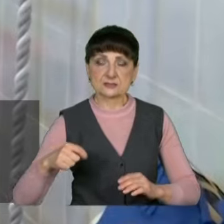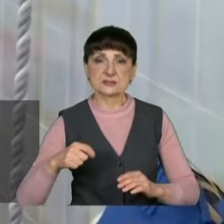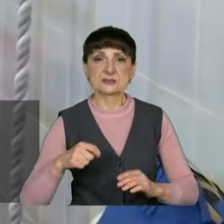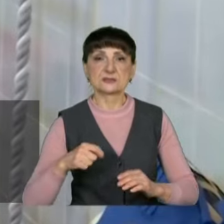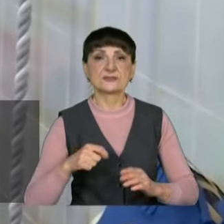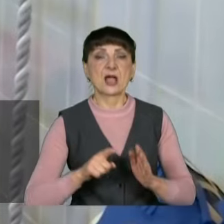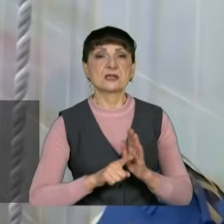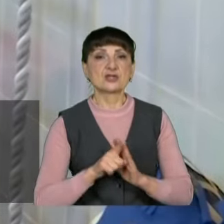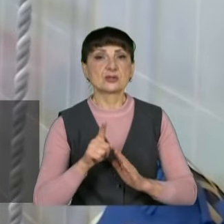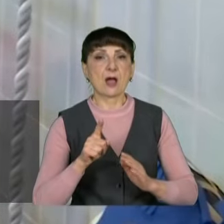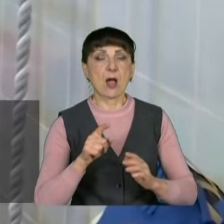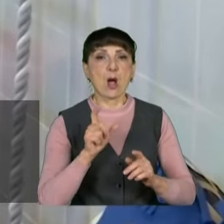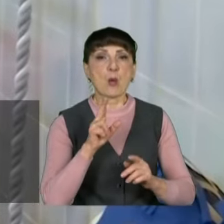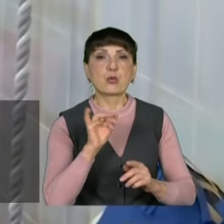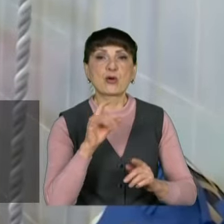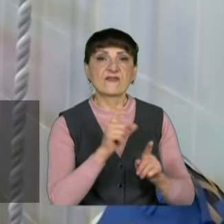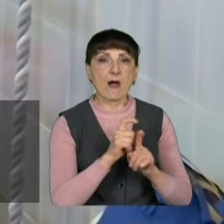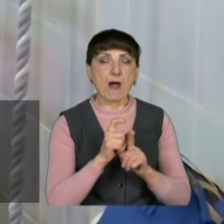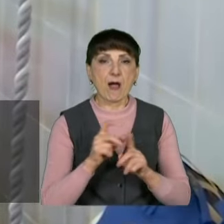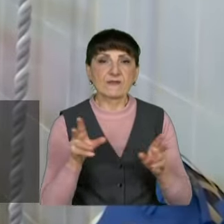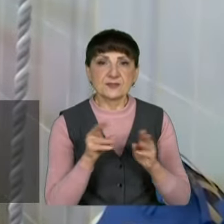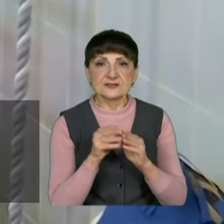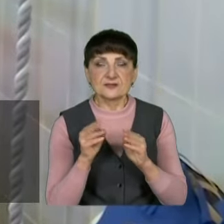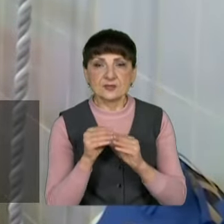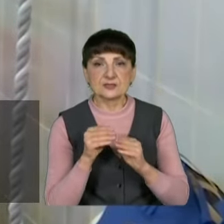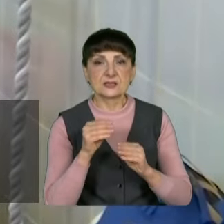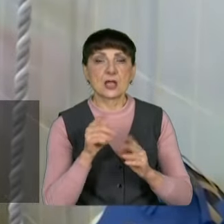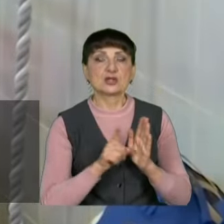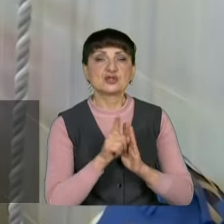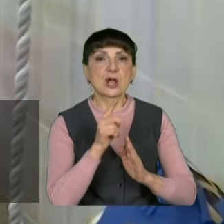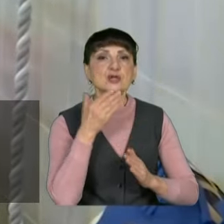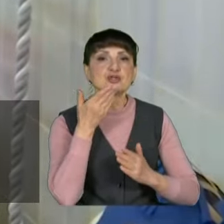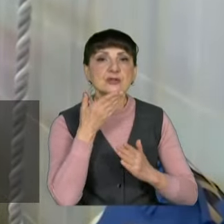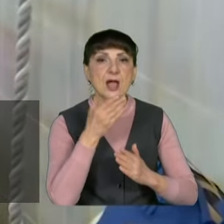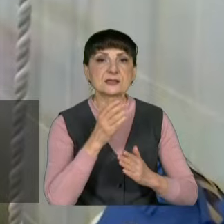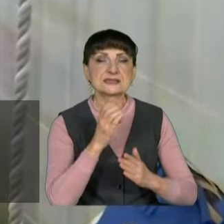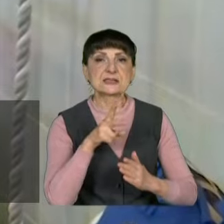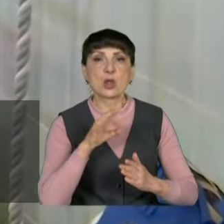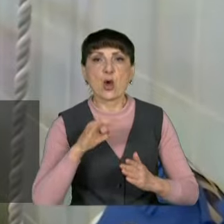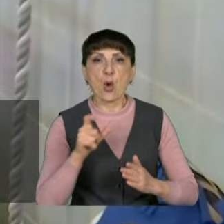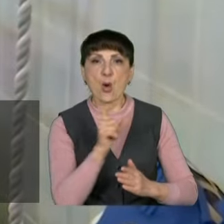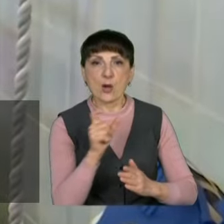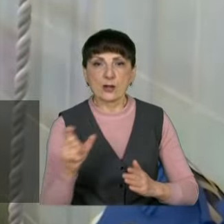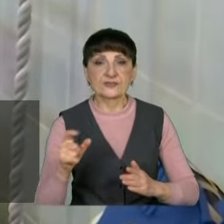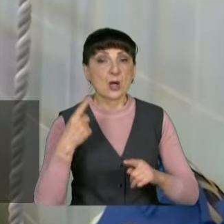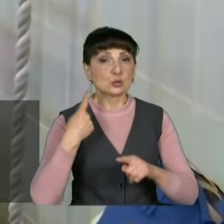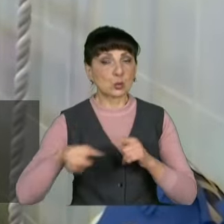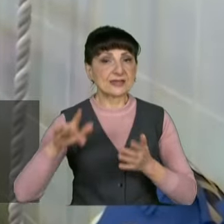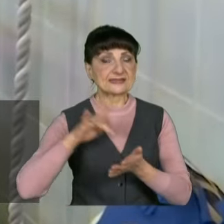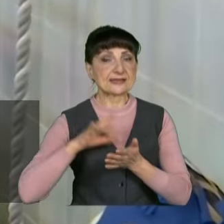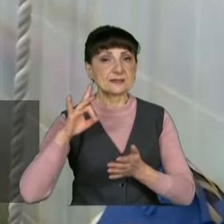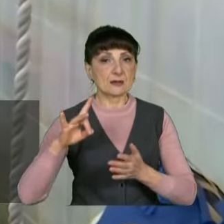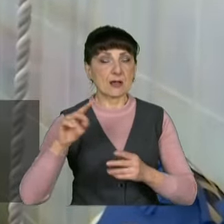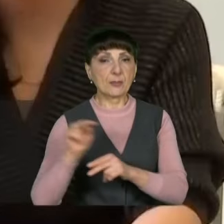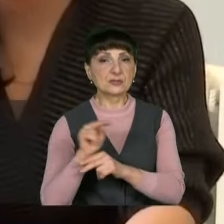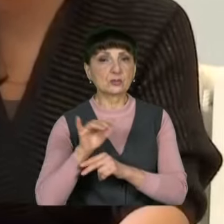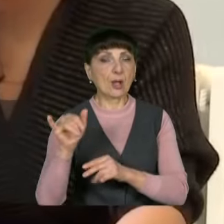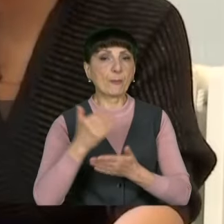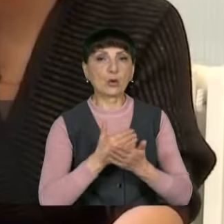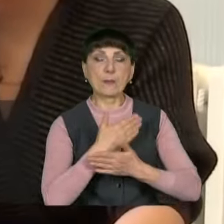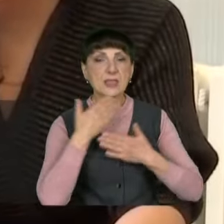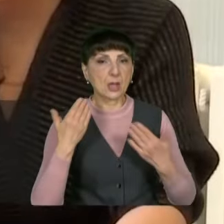писать, начала соединять буквы, начала читать слогами. В другом центре, в реабилитационном, таких программ нет.